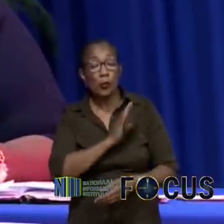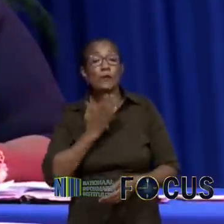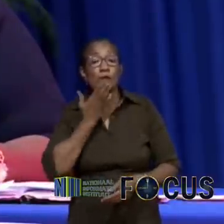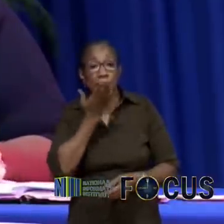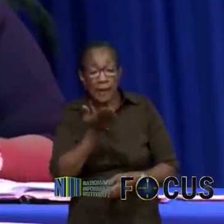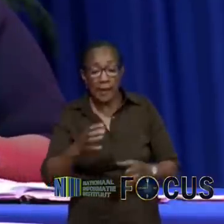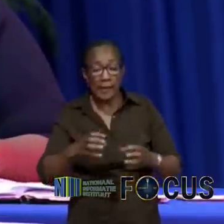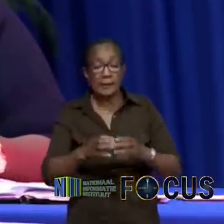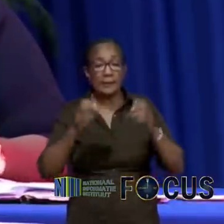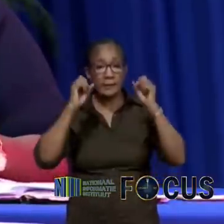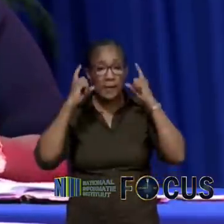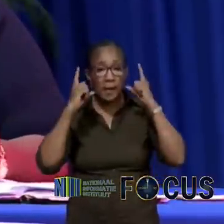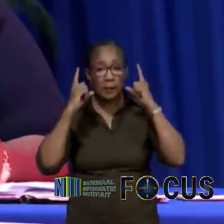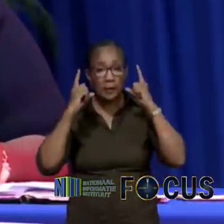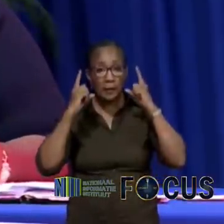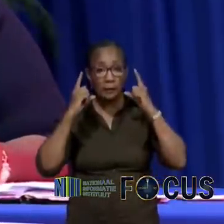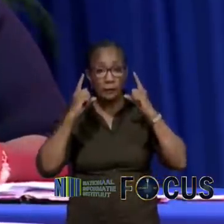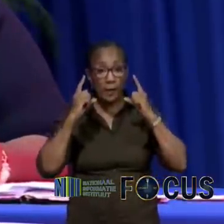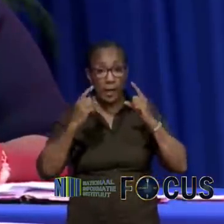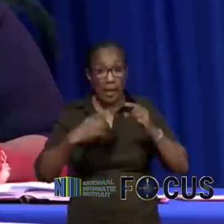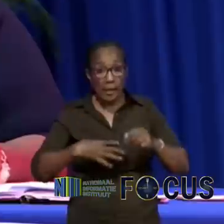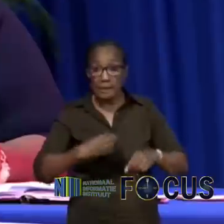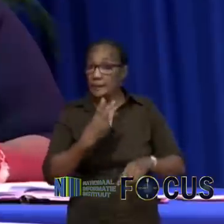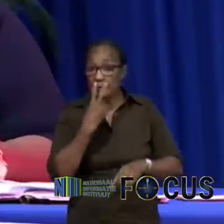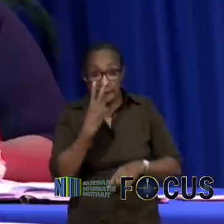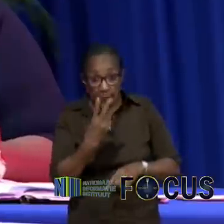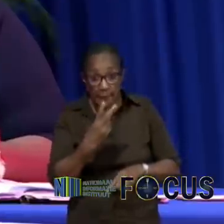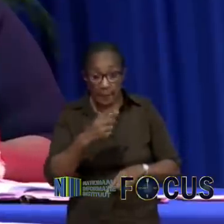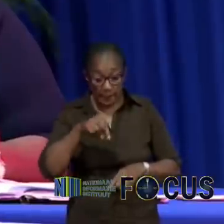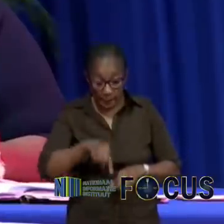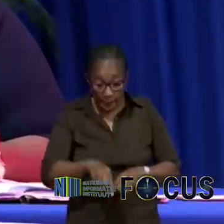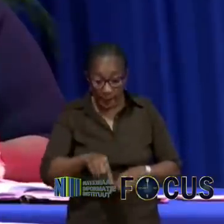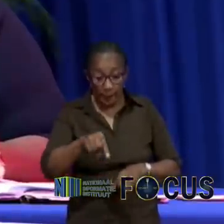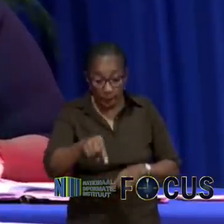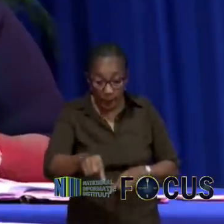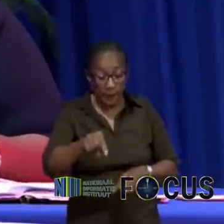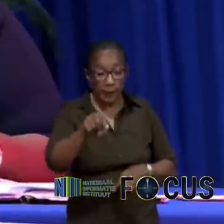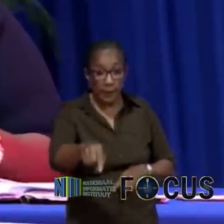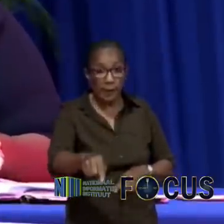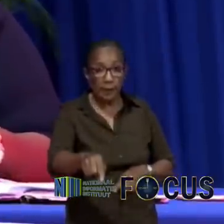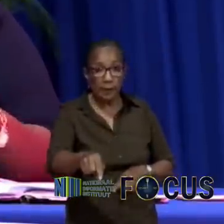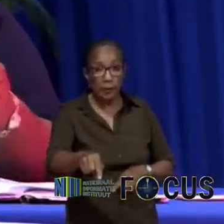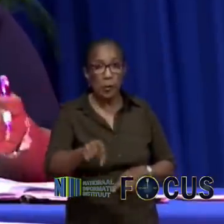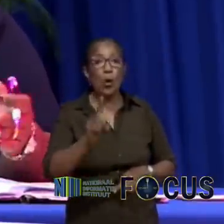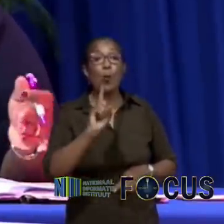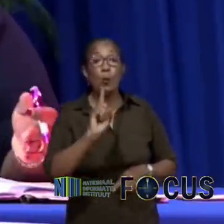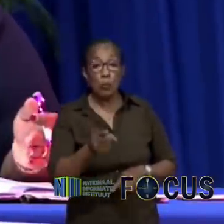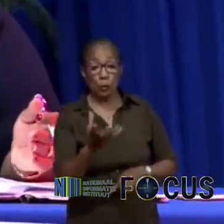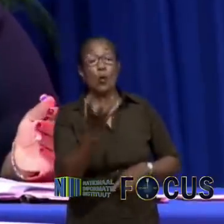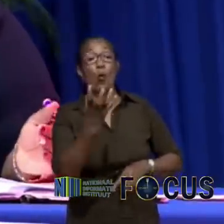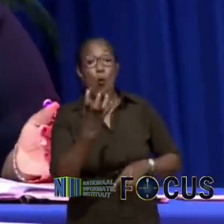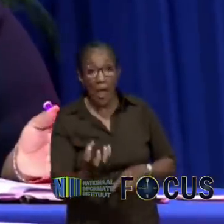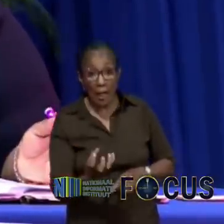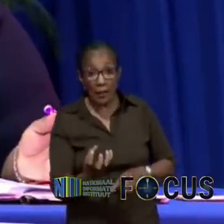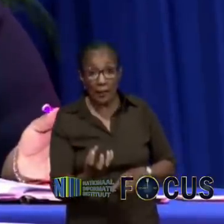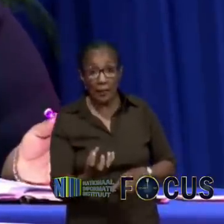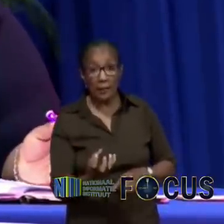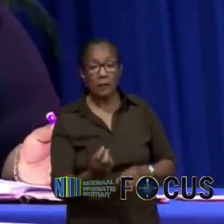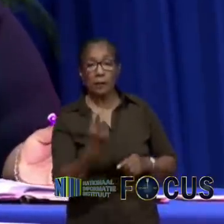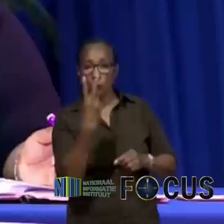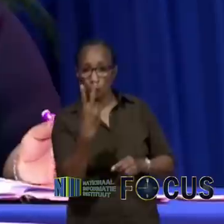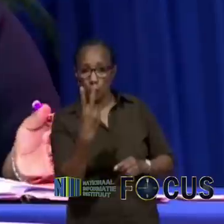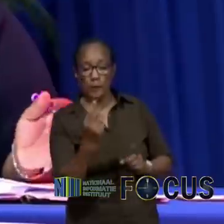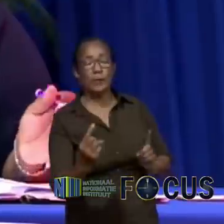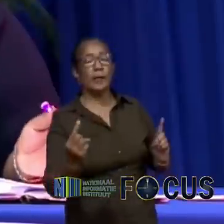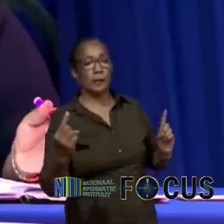de samenleving dat waar er geen markeringen zijn, dat men gewoon de 2 meter